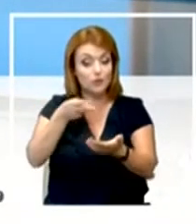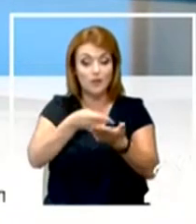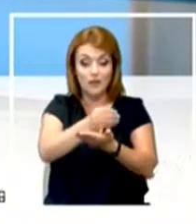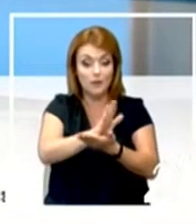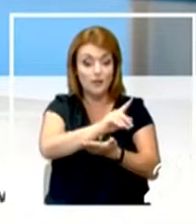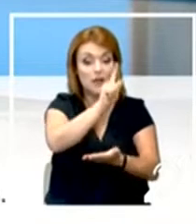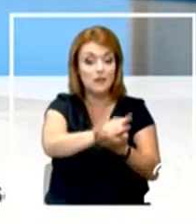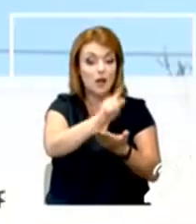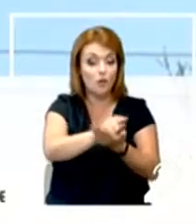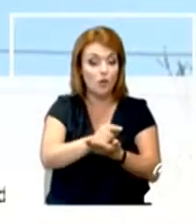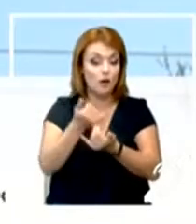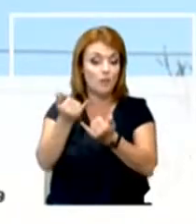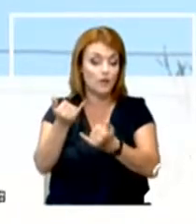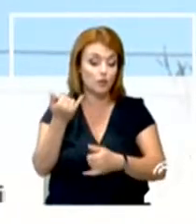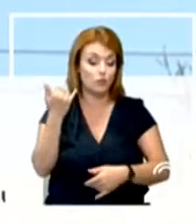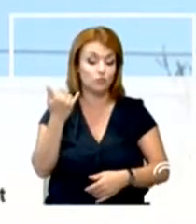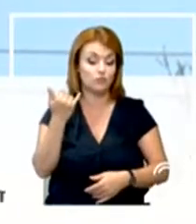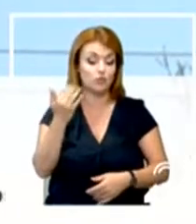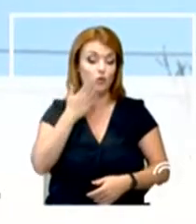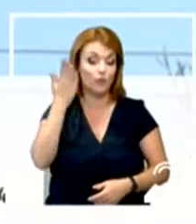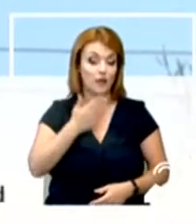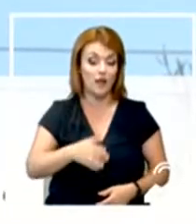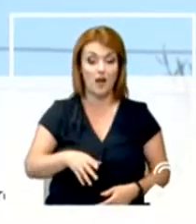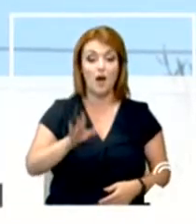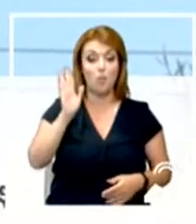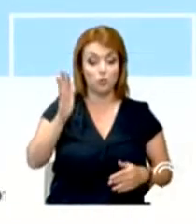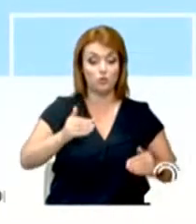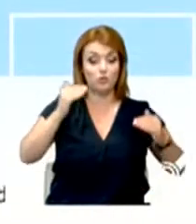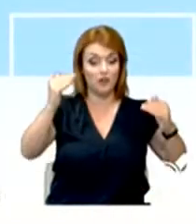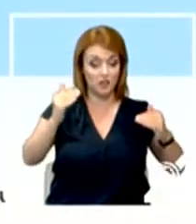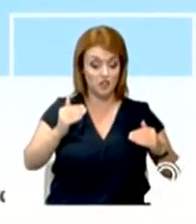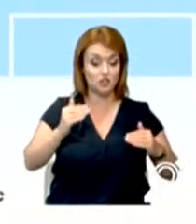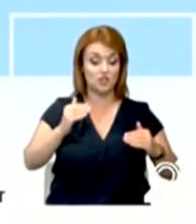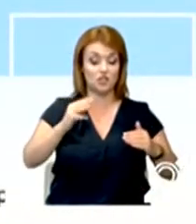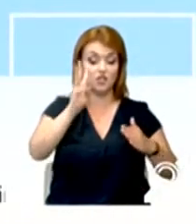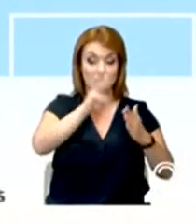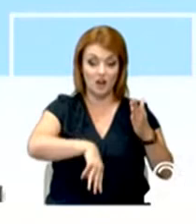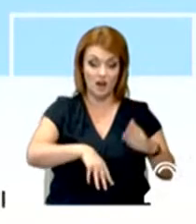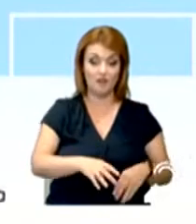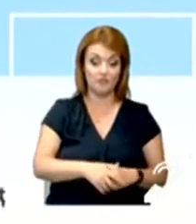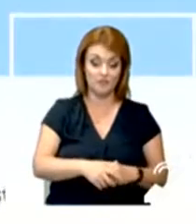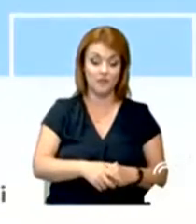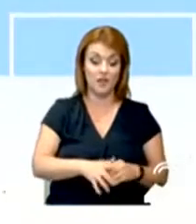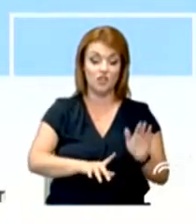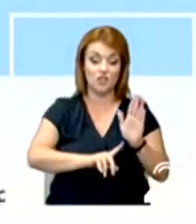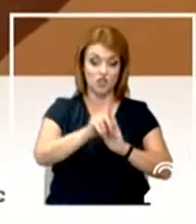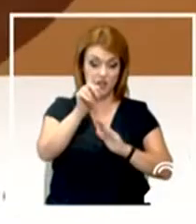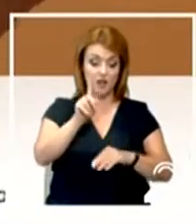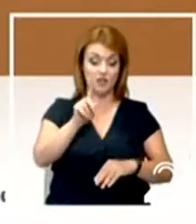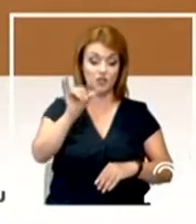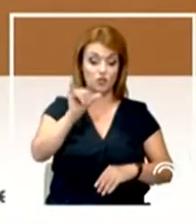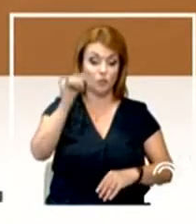drumurile României. Amenda pentru cei care se schivează de la plata taxei de drum s-a dublat din weekendul trecut. Cine e